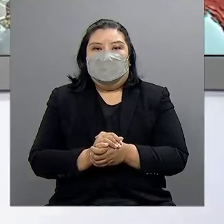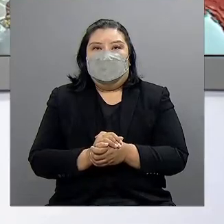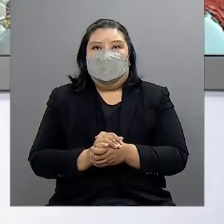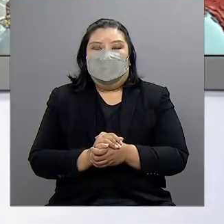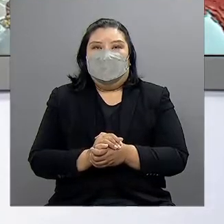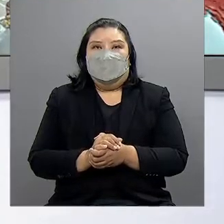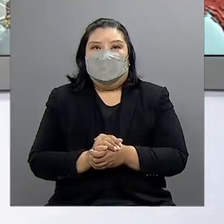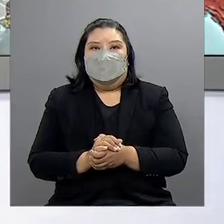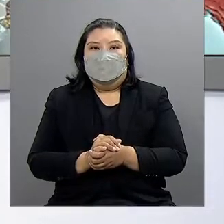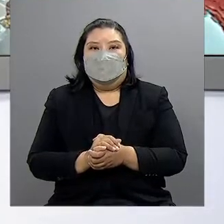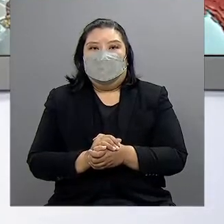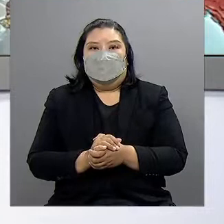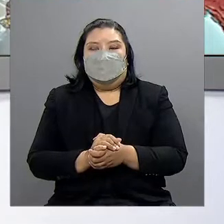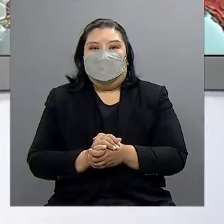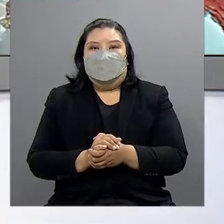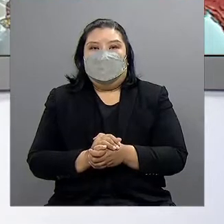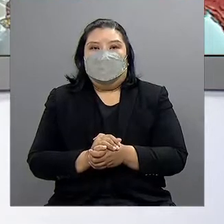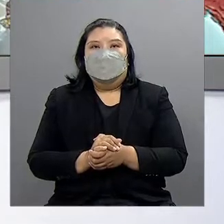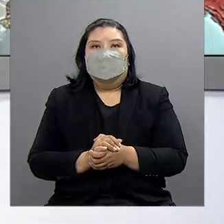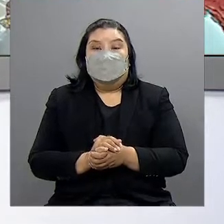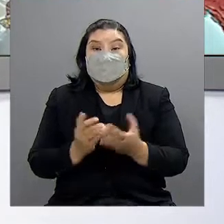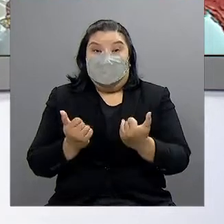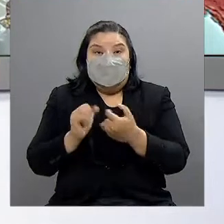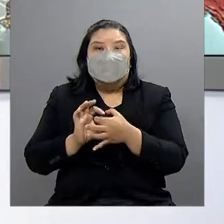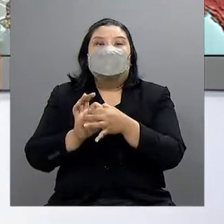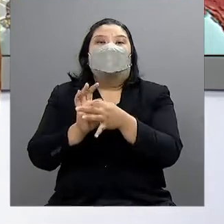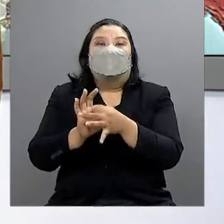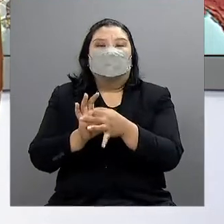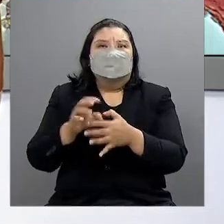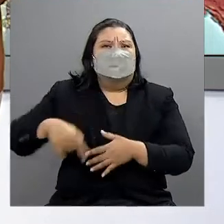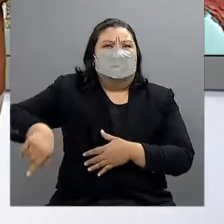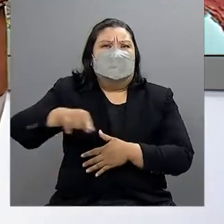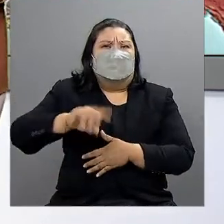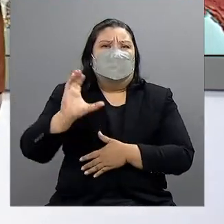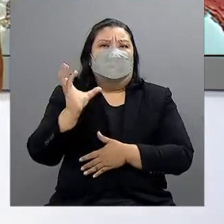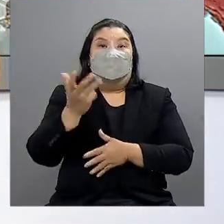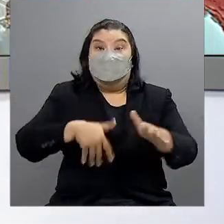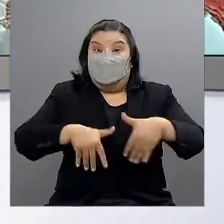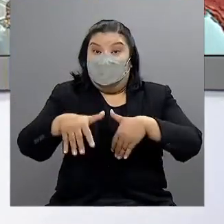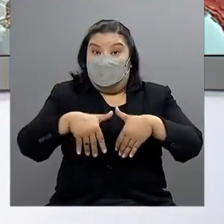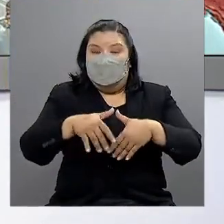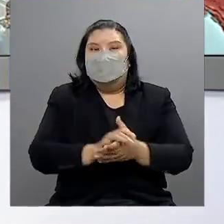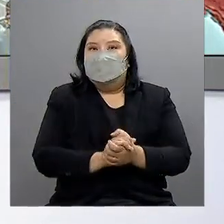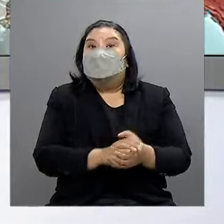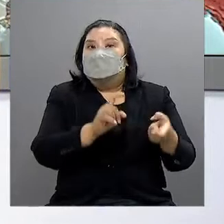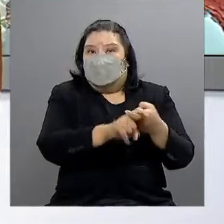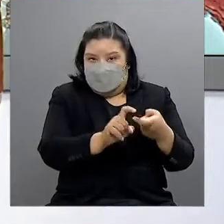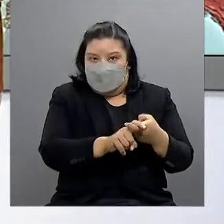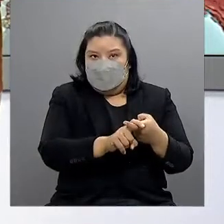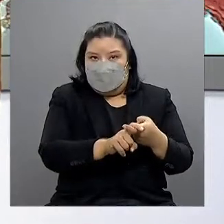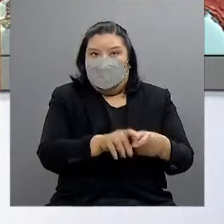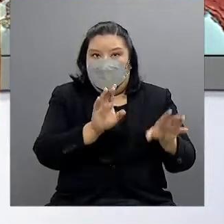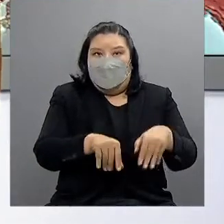สิ่งที่สรางคามกำวลใหกประชาคมโกกคือการที่รัฐเซียร์ ระดมกำลงอาหาร 1,75,000ายนะคะ